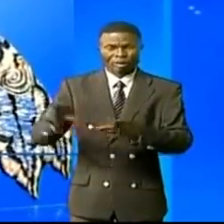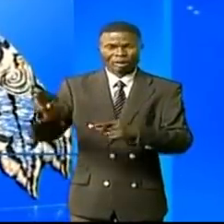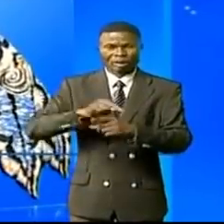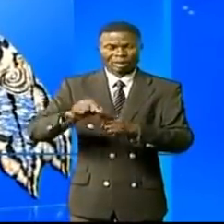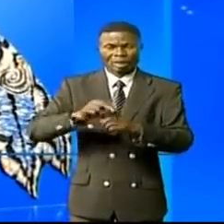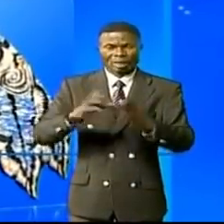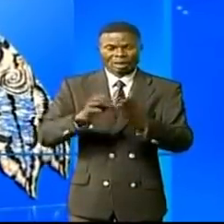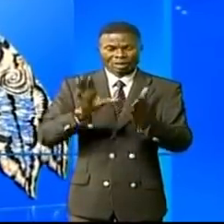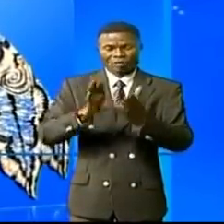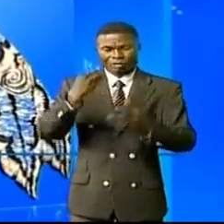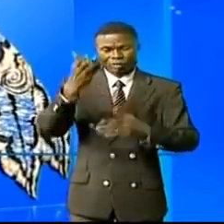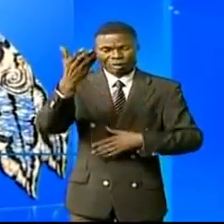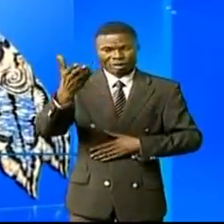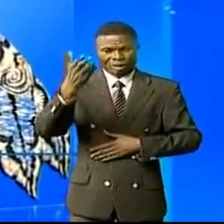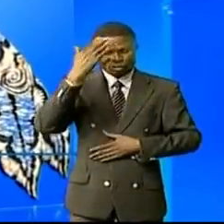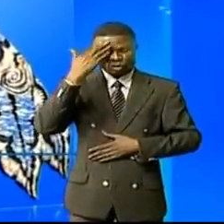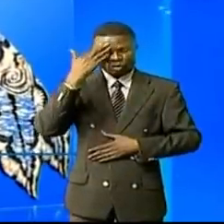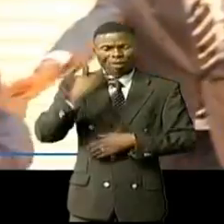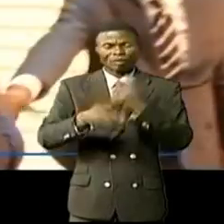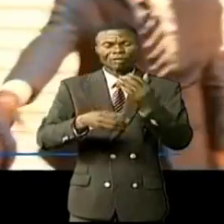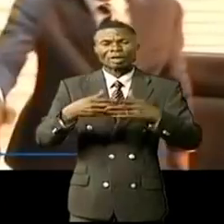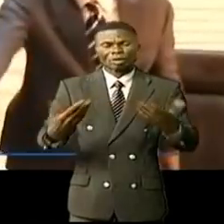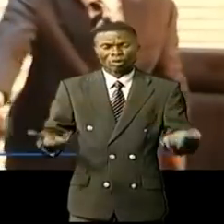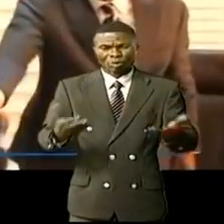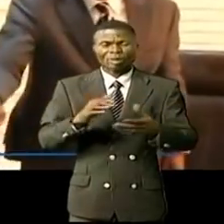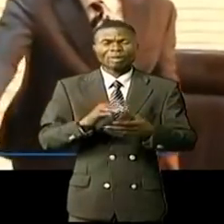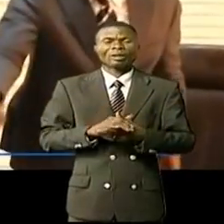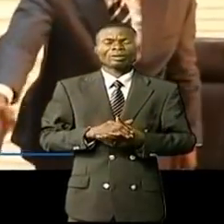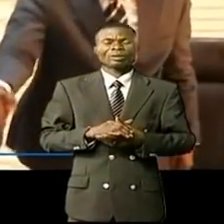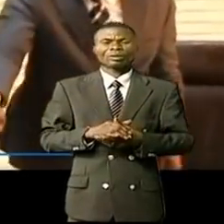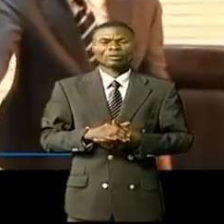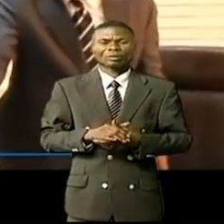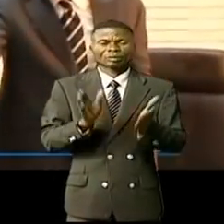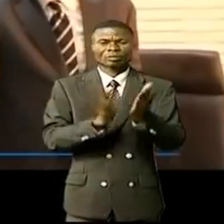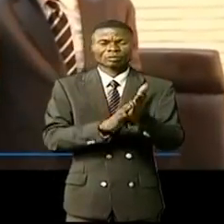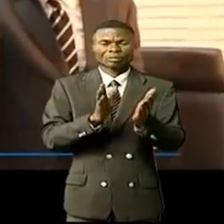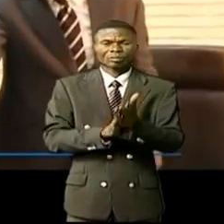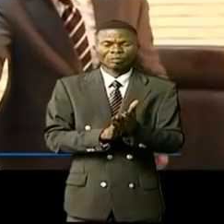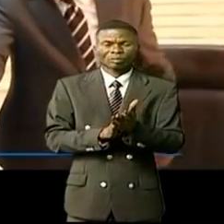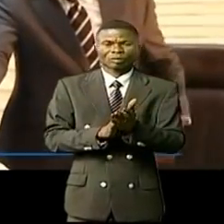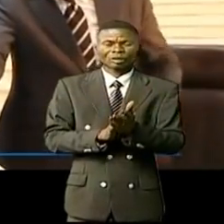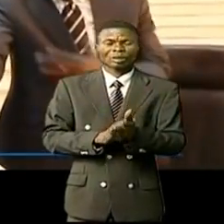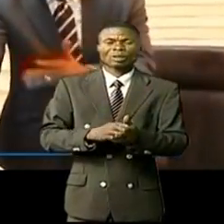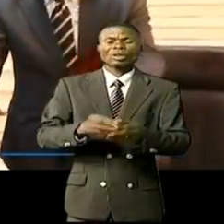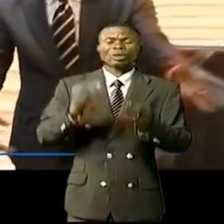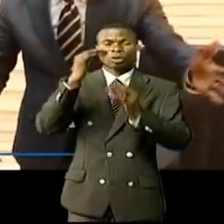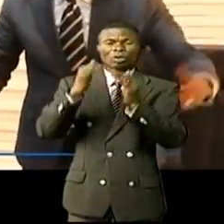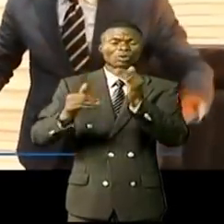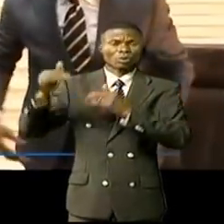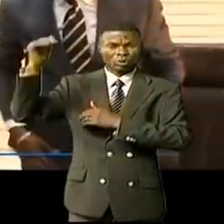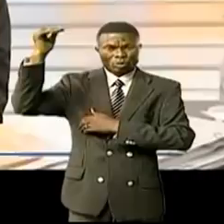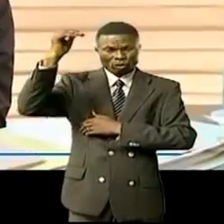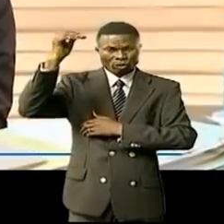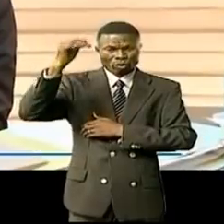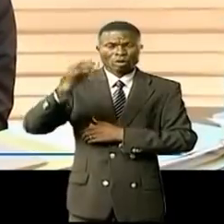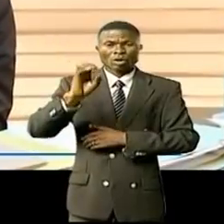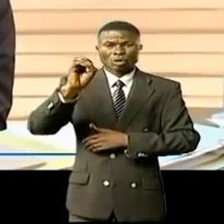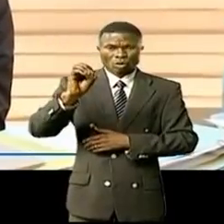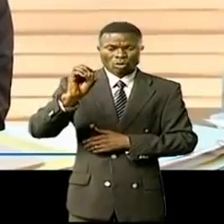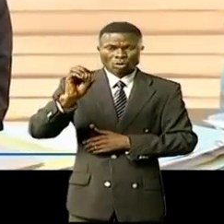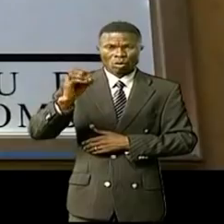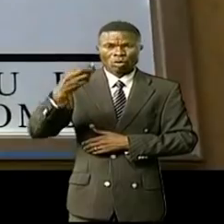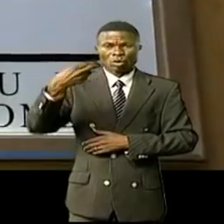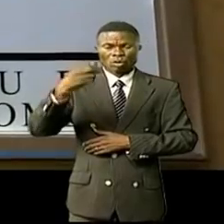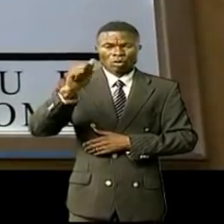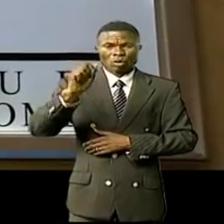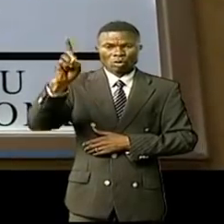Bobé Tengalisamba et Papi Mbongo. L'école régionale supérieure de la magistrature de l'OADA Ersuma et